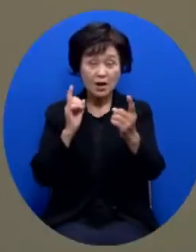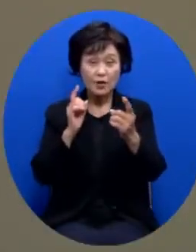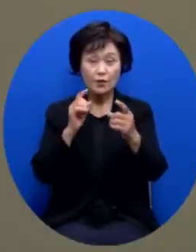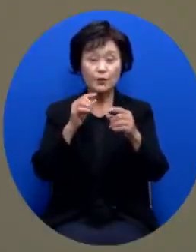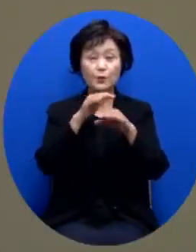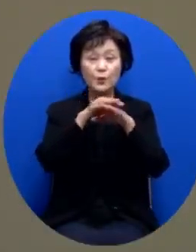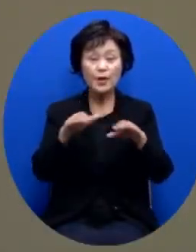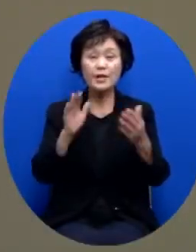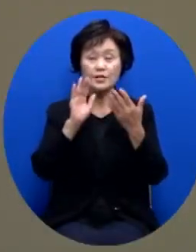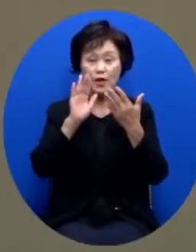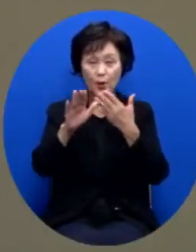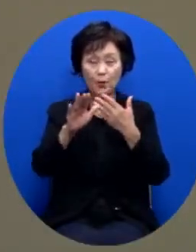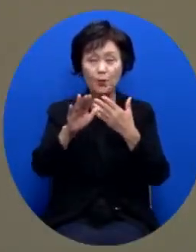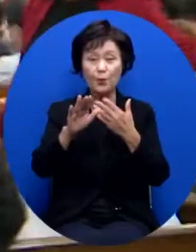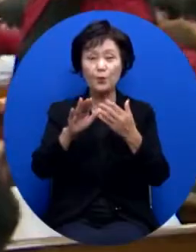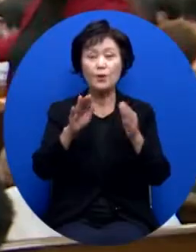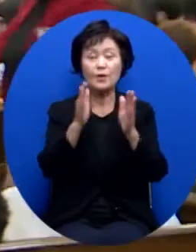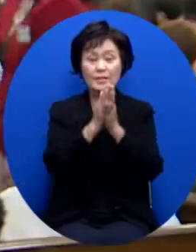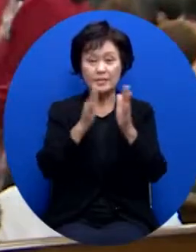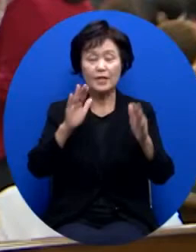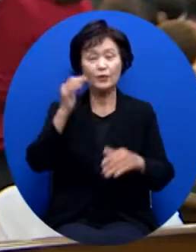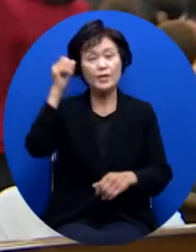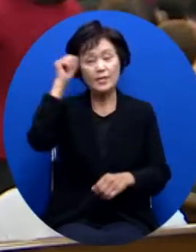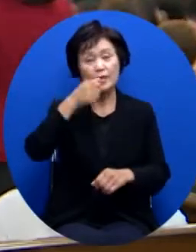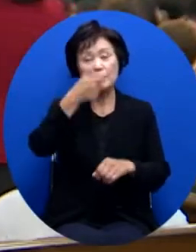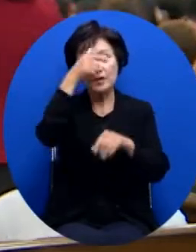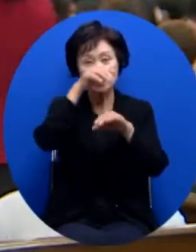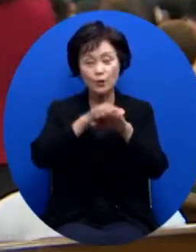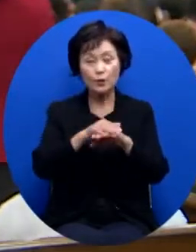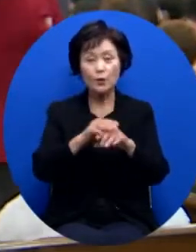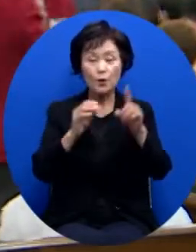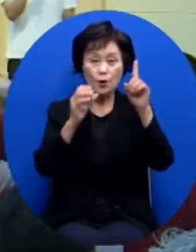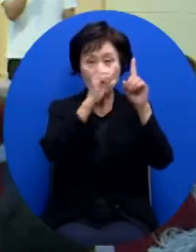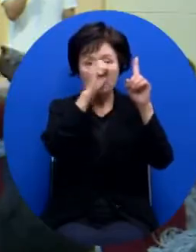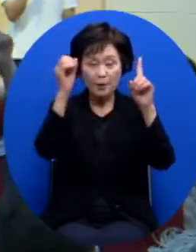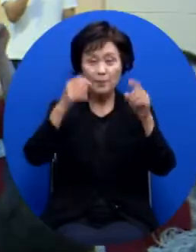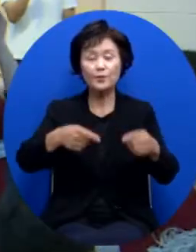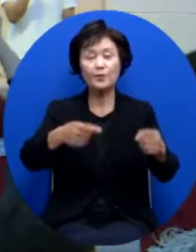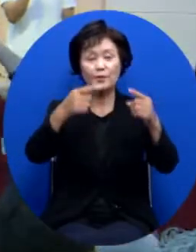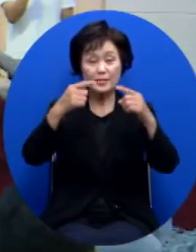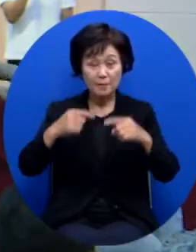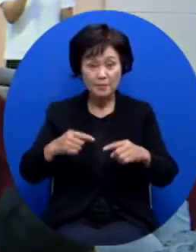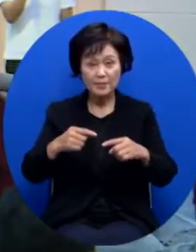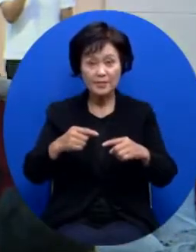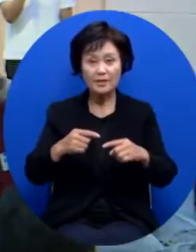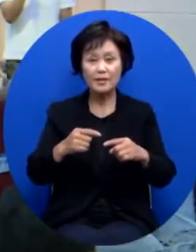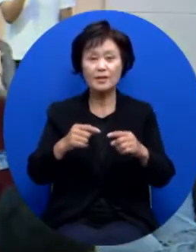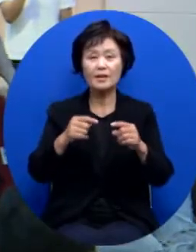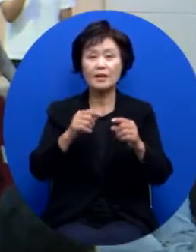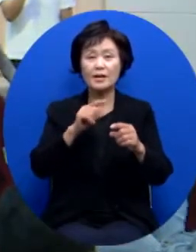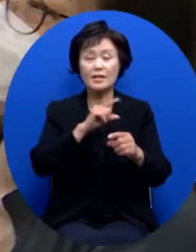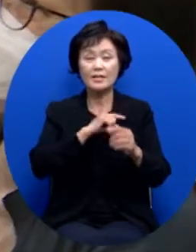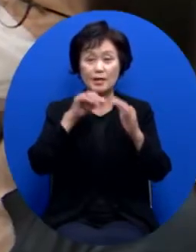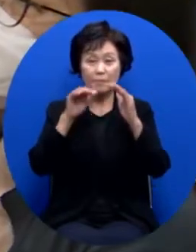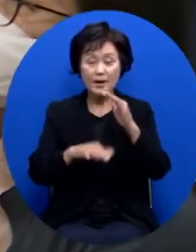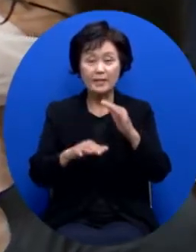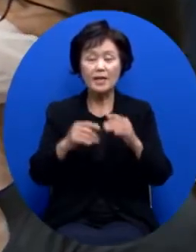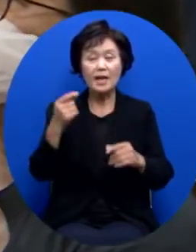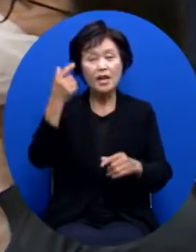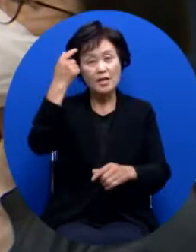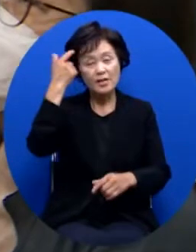정상적으로 이루어지는 이번 새벽기도는 전교인 100% 참석이라는 목표 아래 성도들의 신앙 강화와 교회의 영적 부흥을